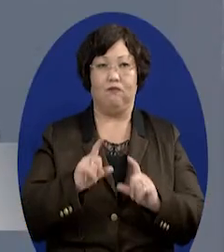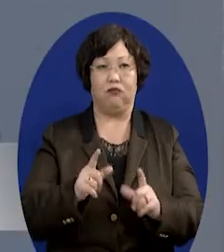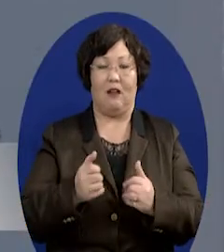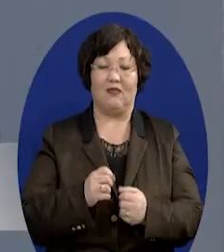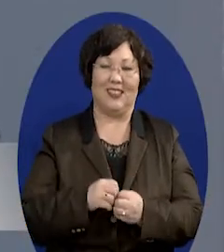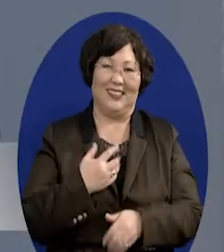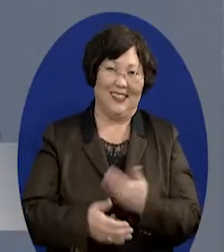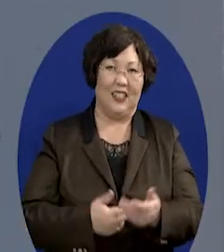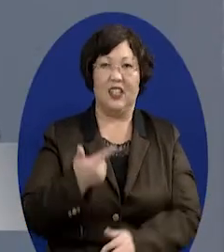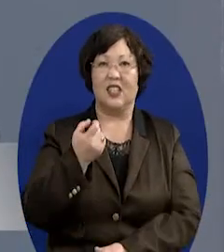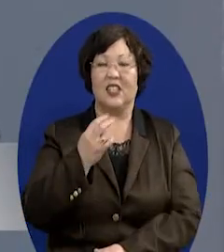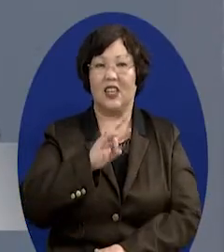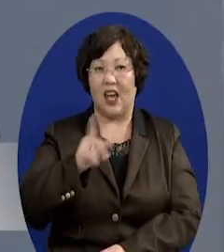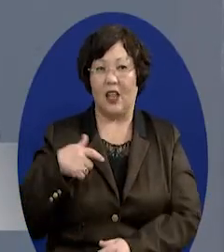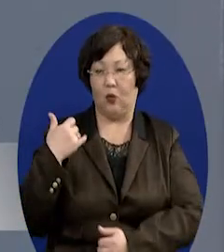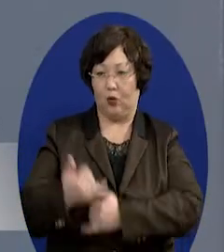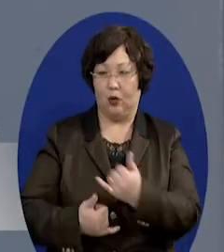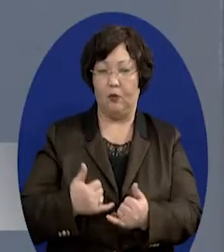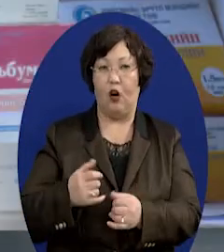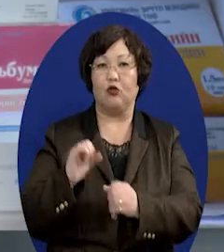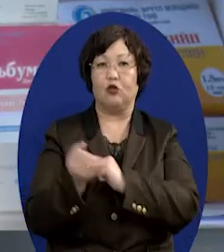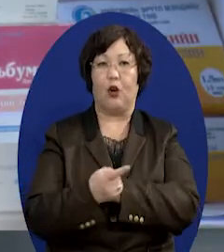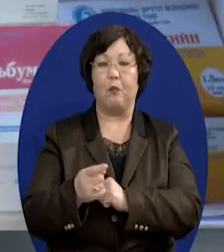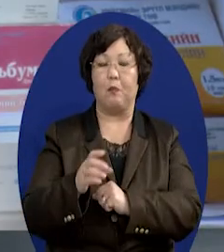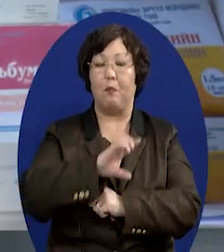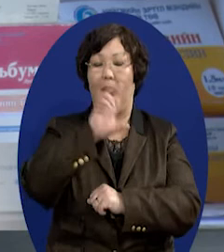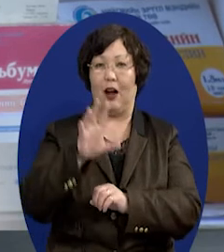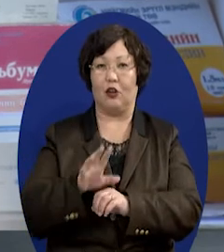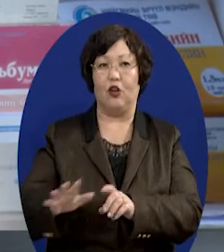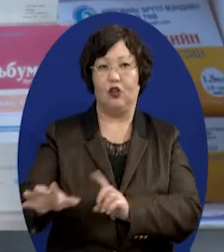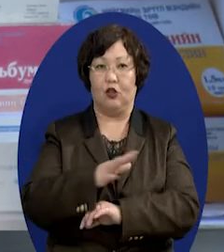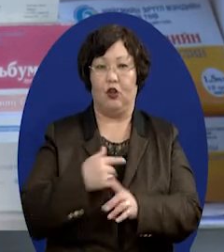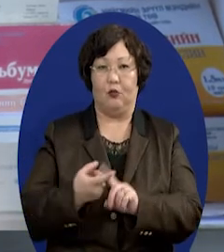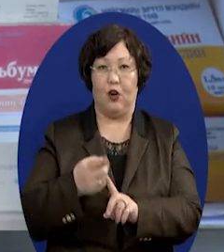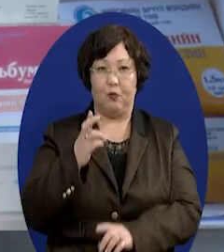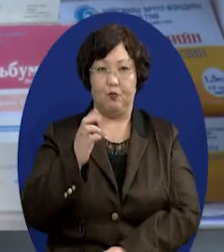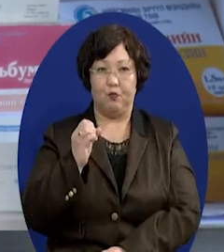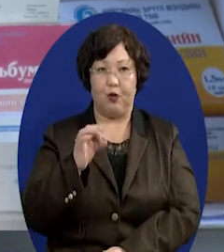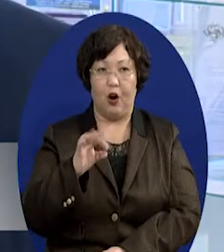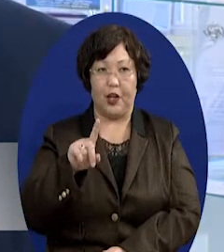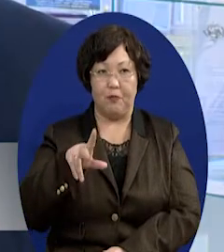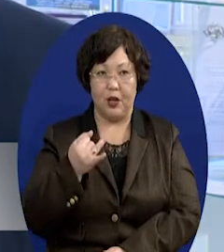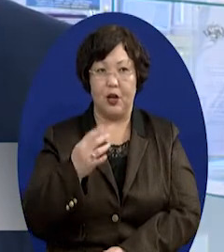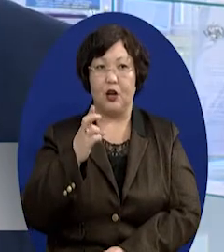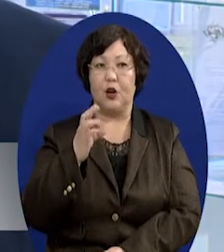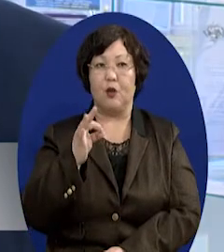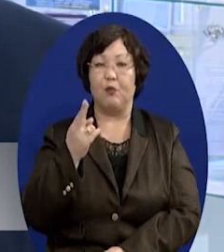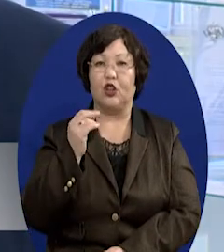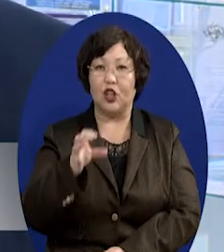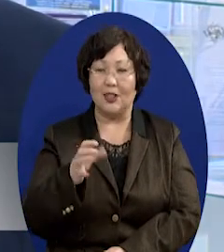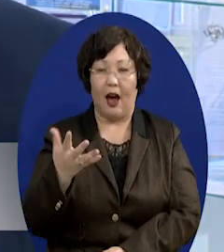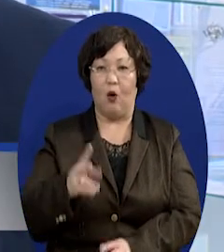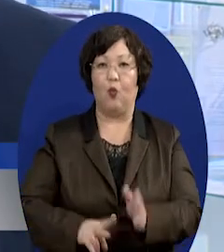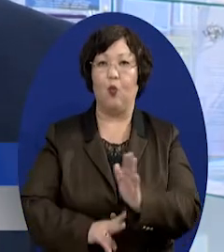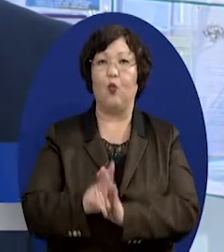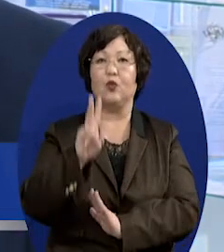Нэгдүгээр ген өвөрмөц байгаль орчноос хамаарад нийлэгдсэн тийм биохимийн бодисууд тэрийг бид үүсвэл гэж ярьж